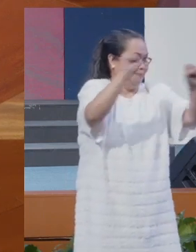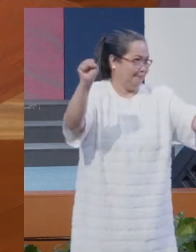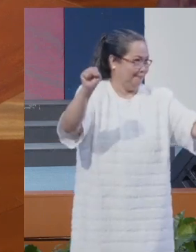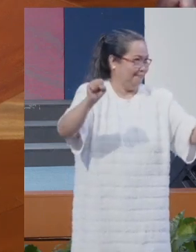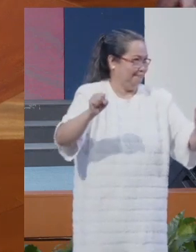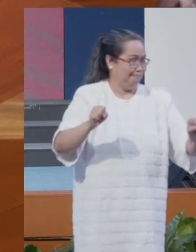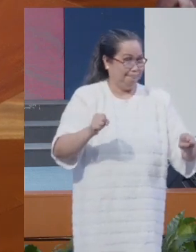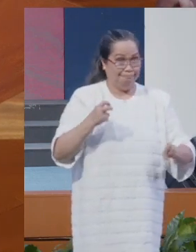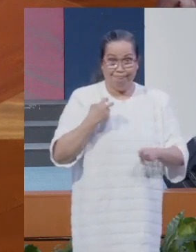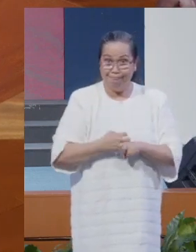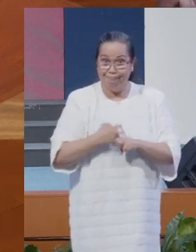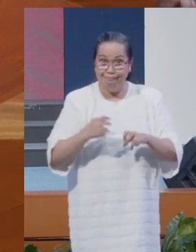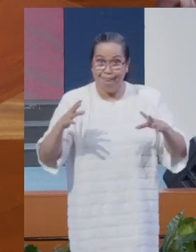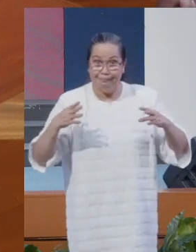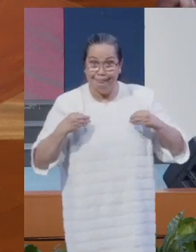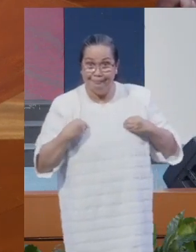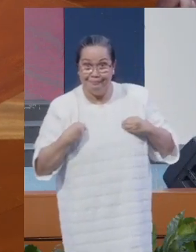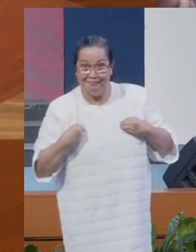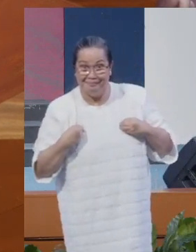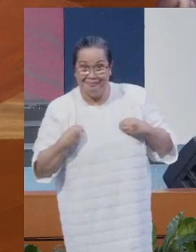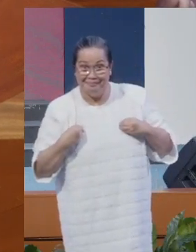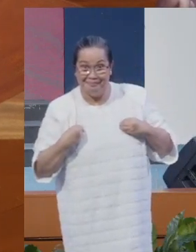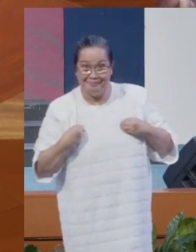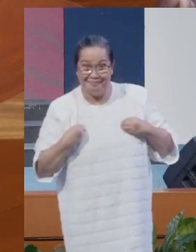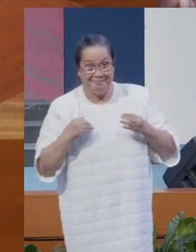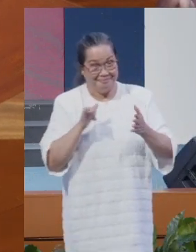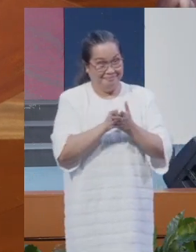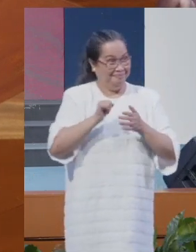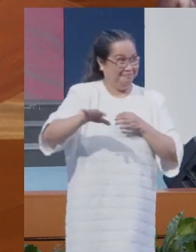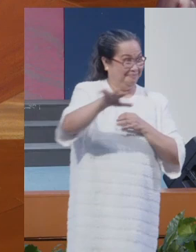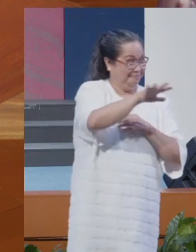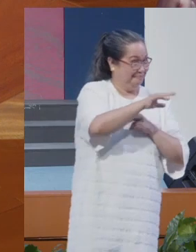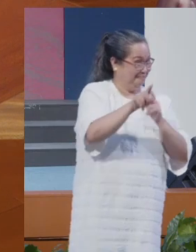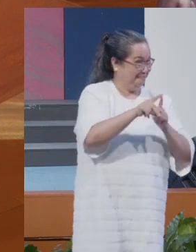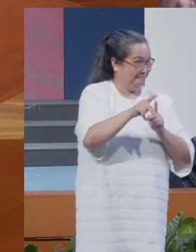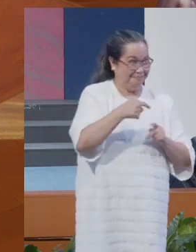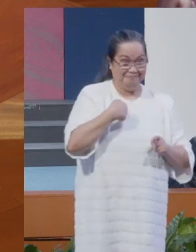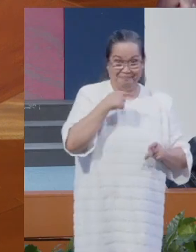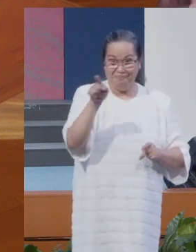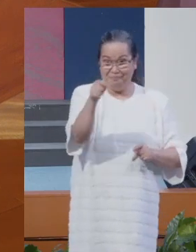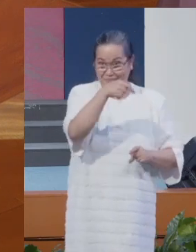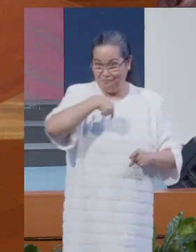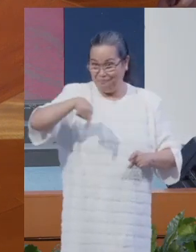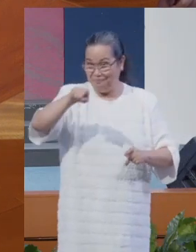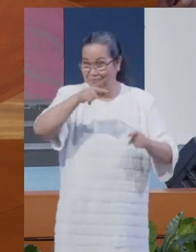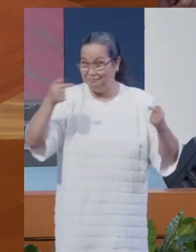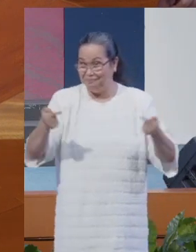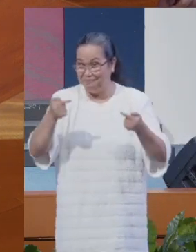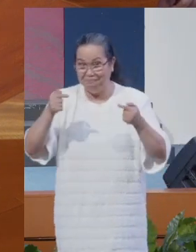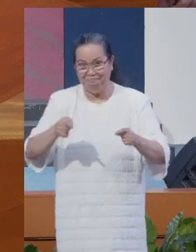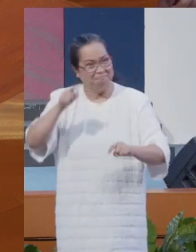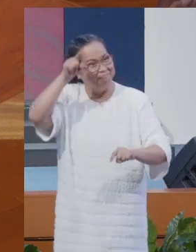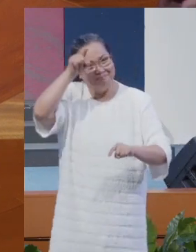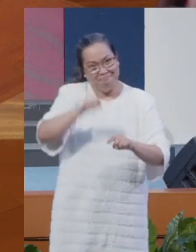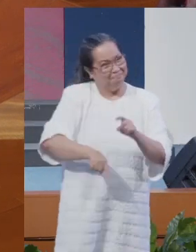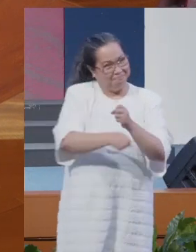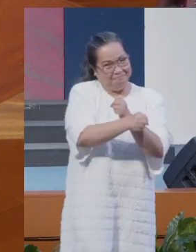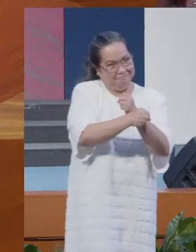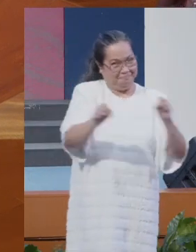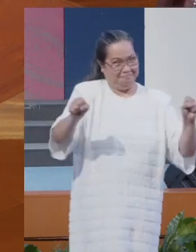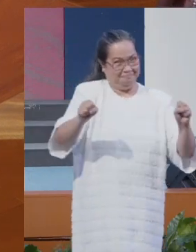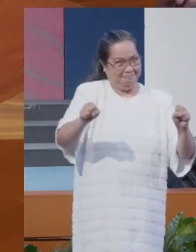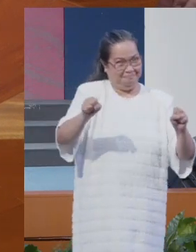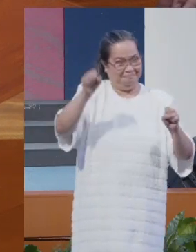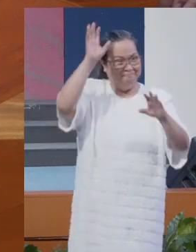tanggapin ang katotohanan, mga kapatid, na ang lahat ng tao ay pinanganak ng makasalanan at walang kakayanan na makamtan